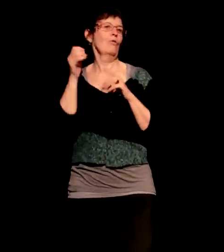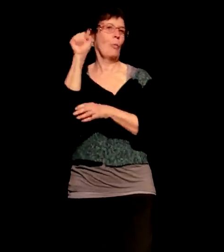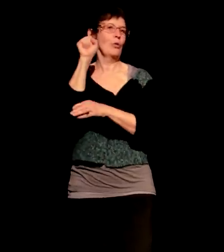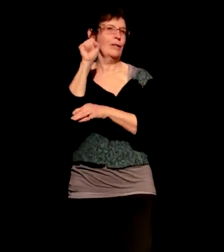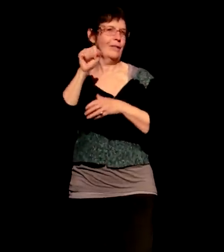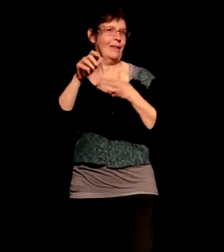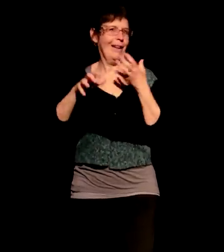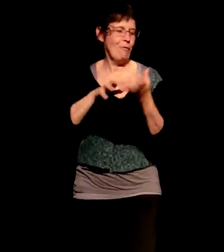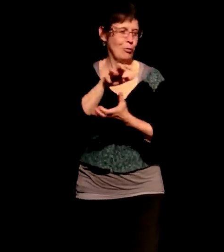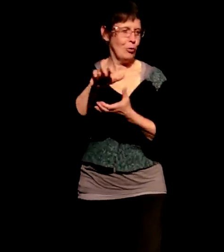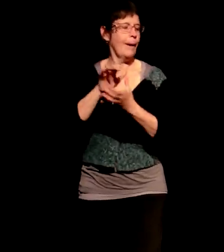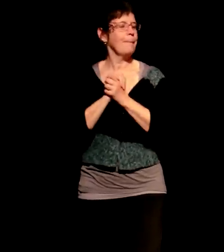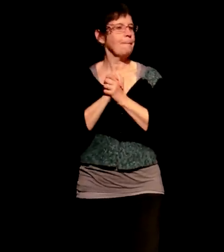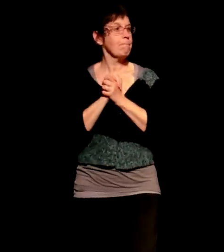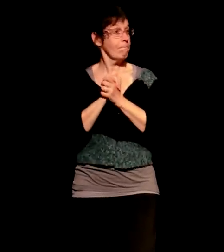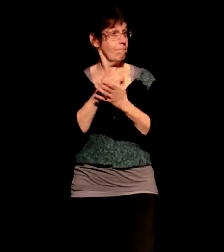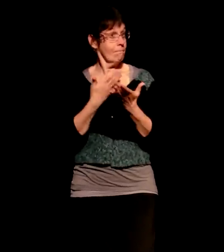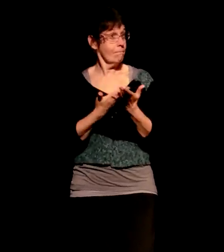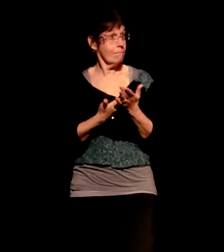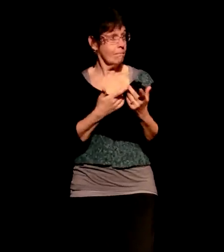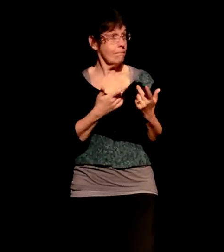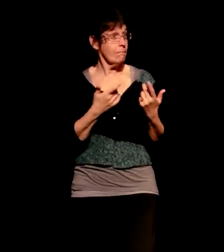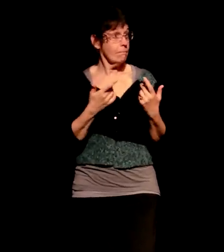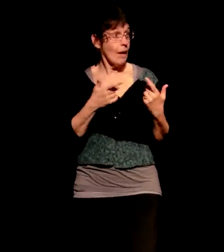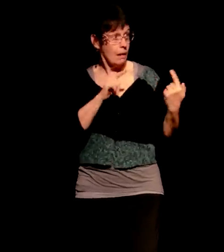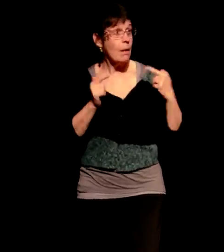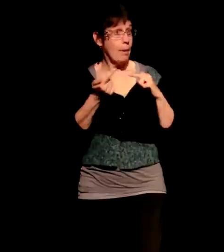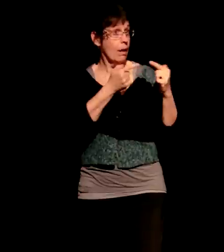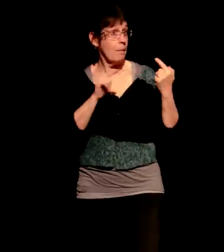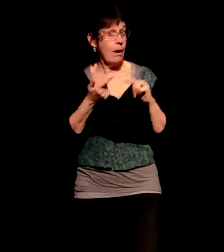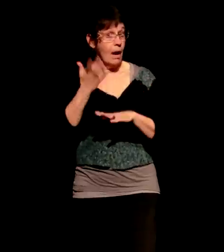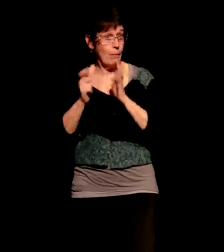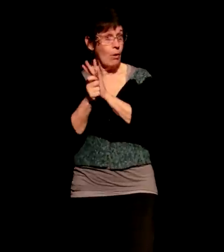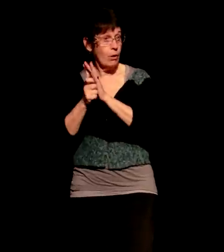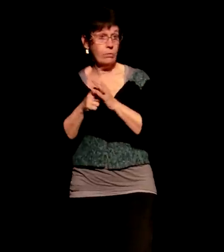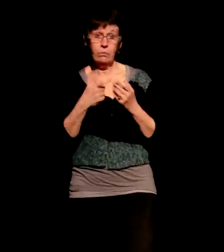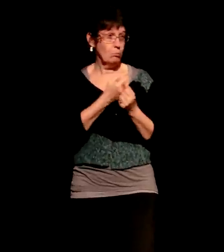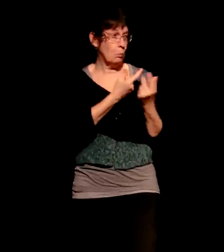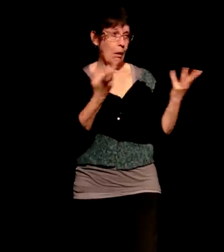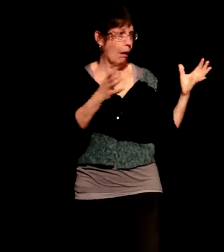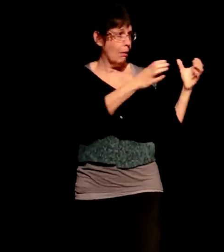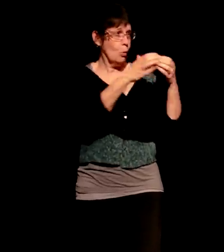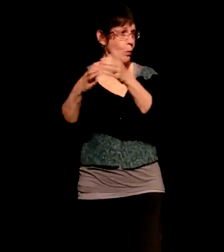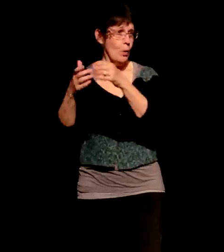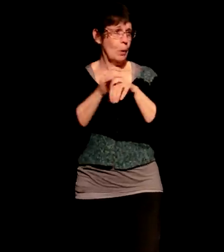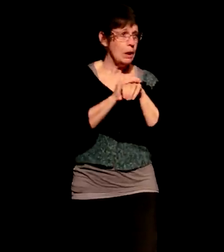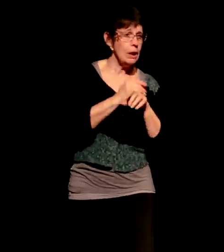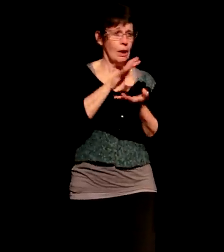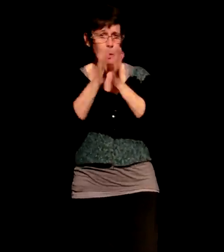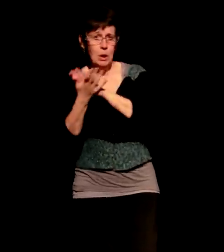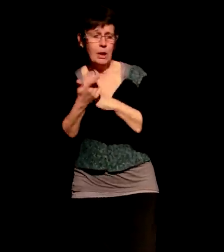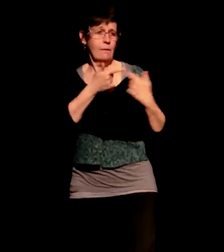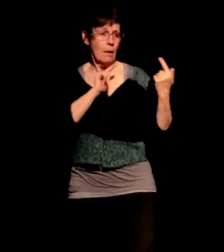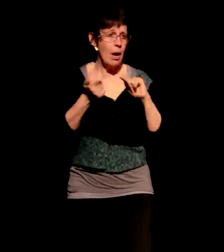mais c'est ce genre de choses, ce genre de débat... qui ont traversé toutes les organisations politiques, syndicales, associatives à ce moment-là. Moi, la première